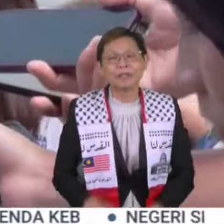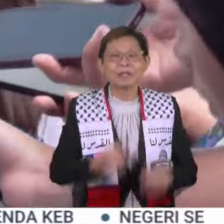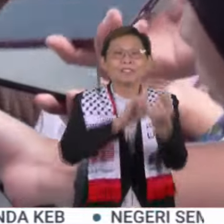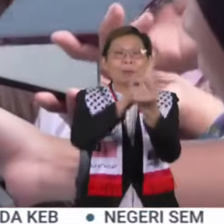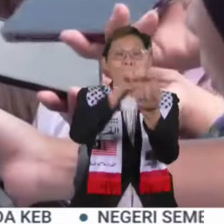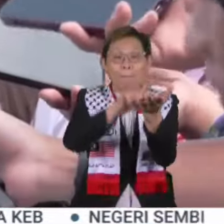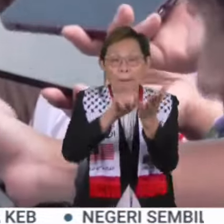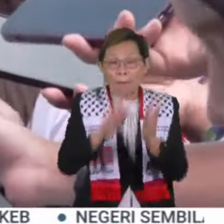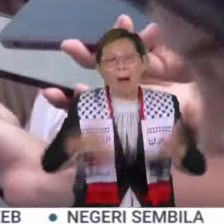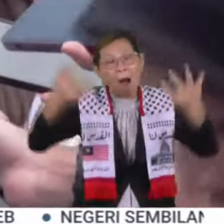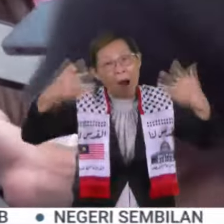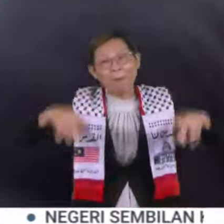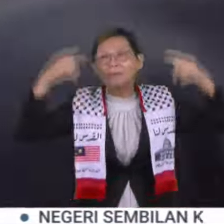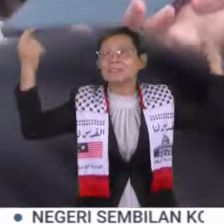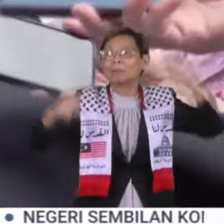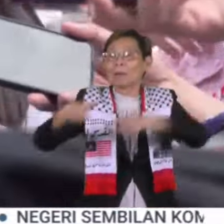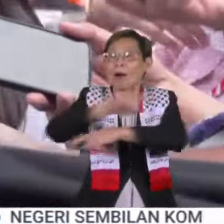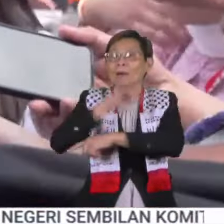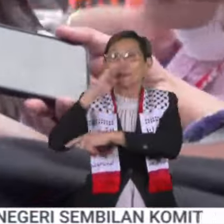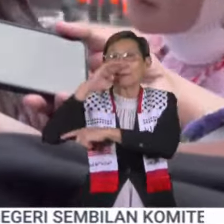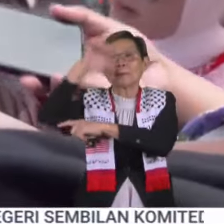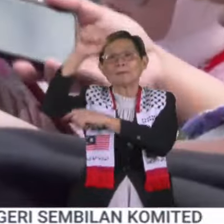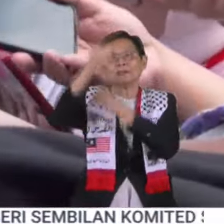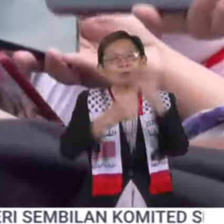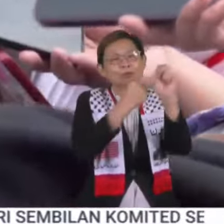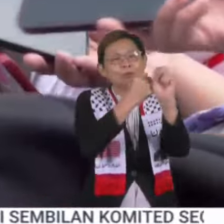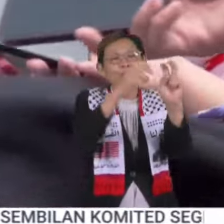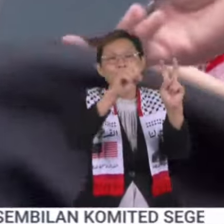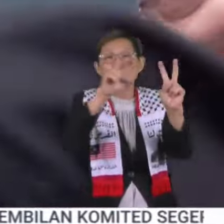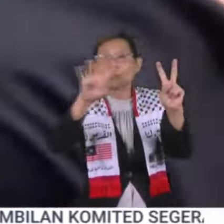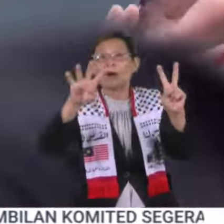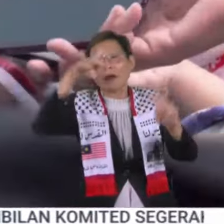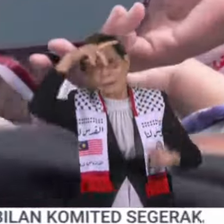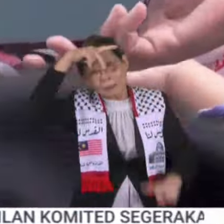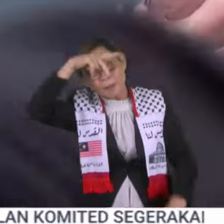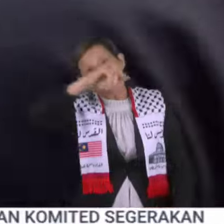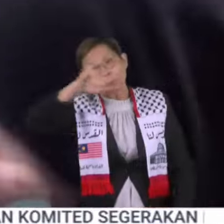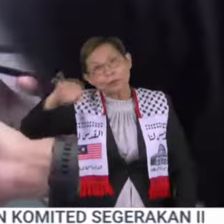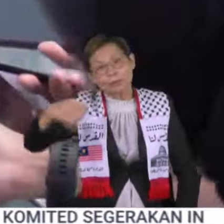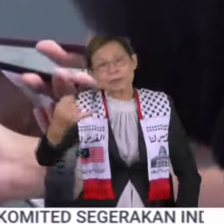Beliau ditemui media selepas sambutan Hari Kebangsaan 2024 di Putrajaya.